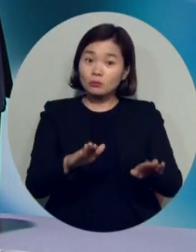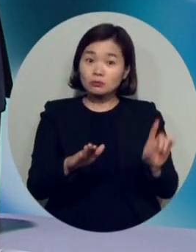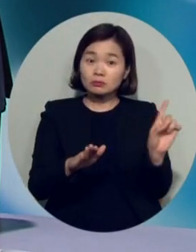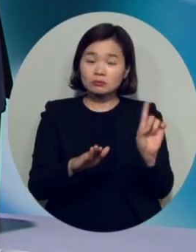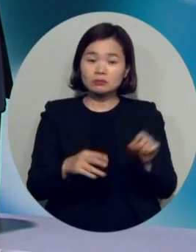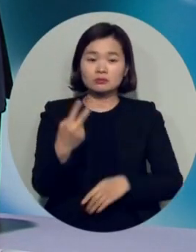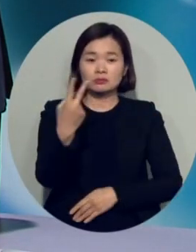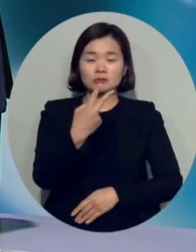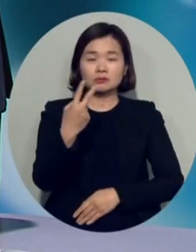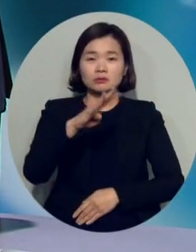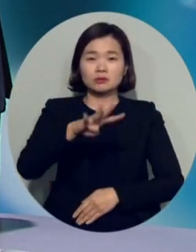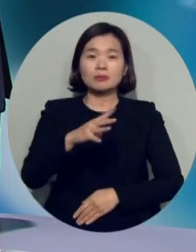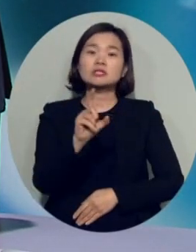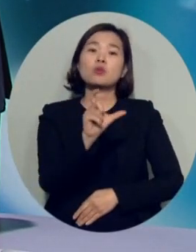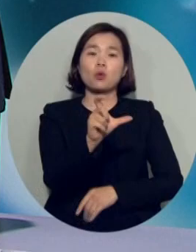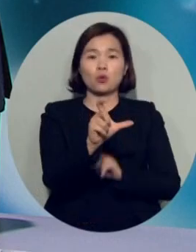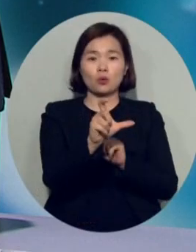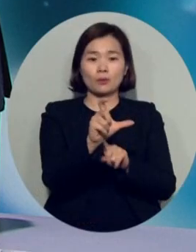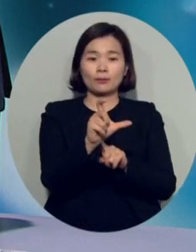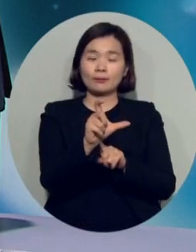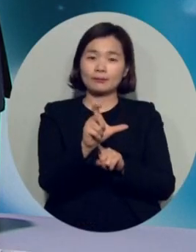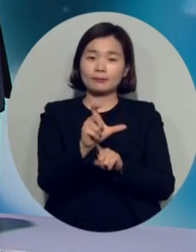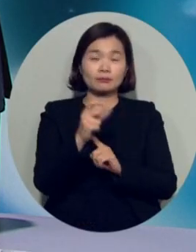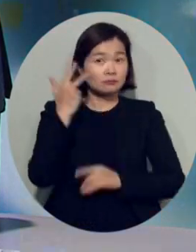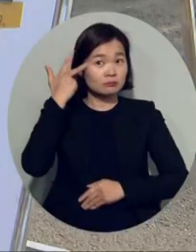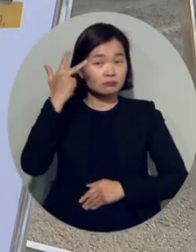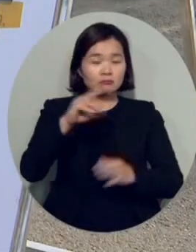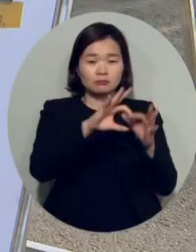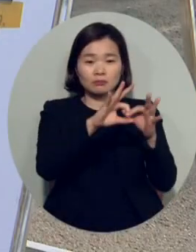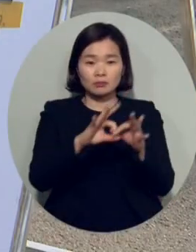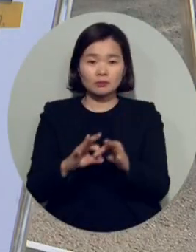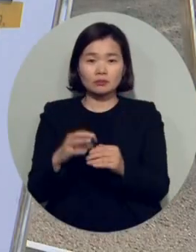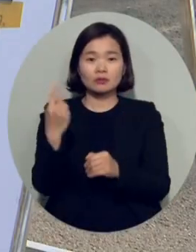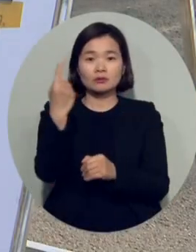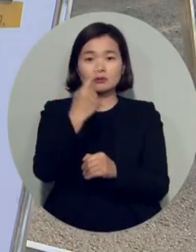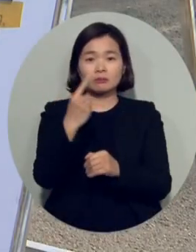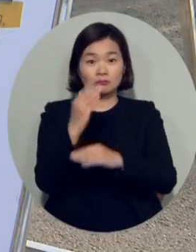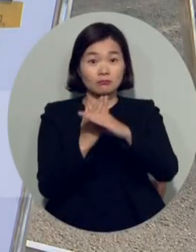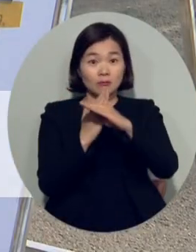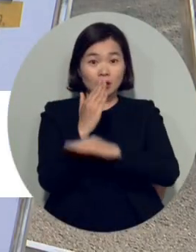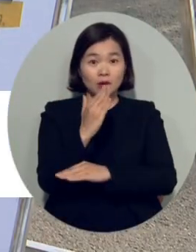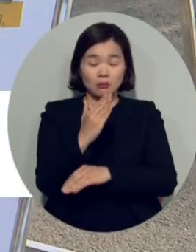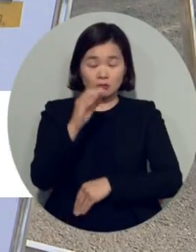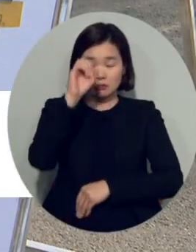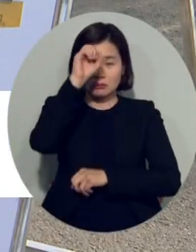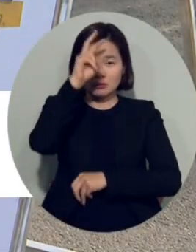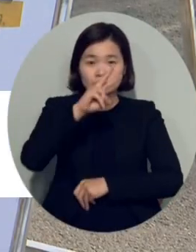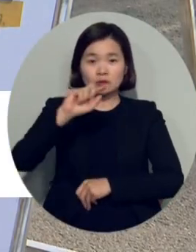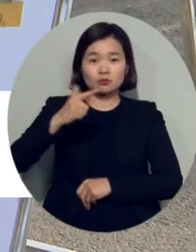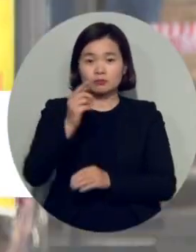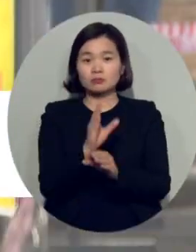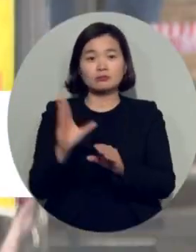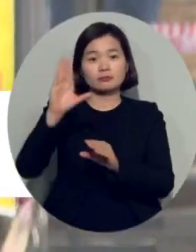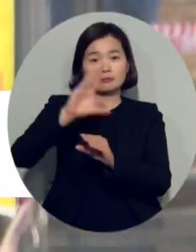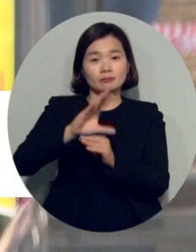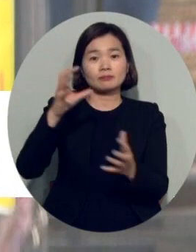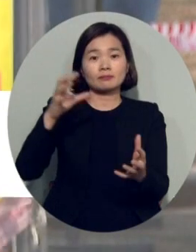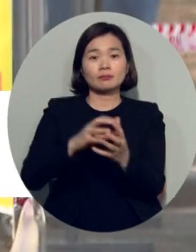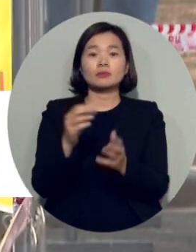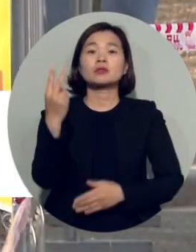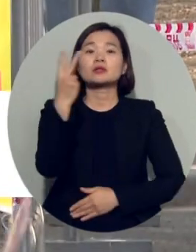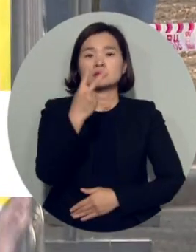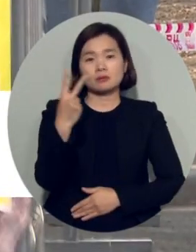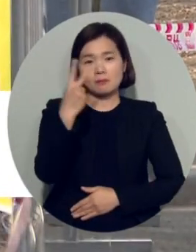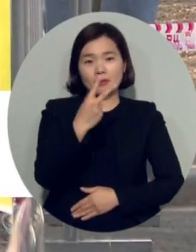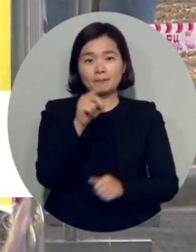기준 2,415명으로 7일 연속 1,000명대를 기록하다 하루 사이 600여 명 더 많아져 첫